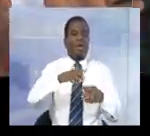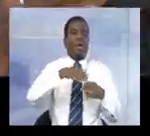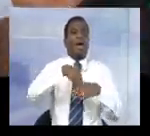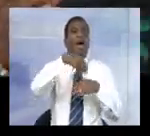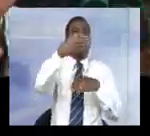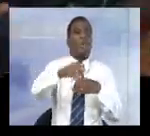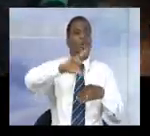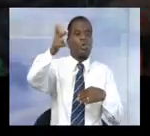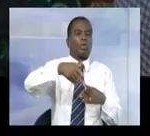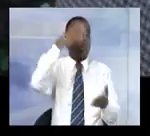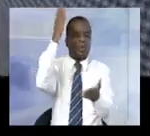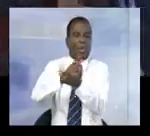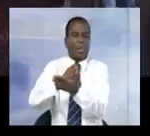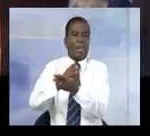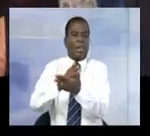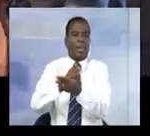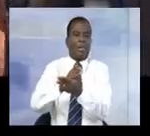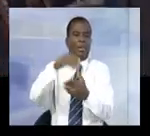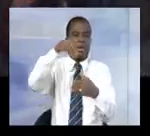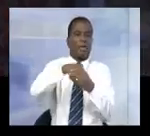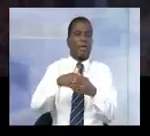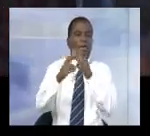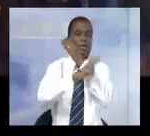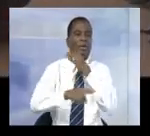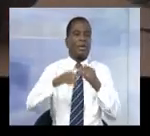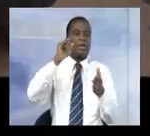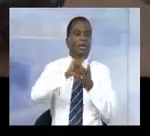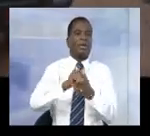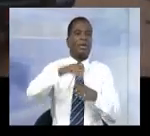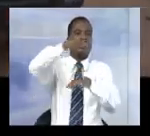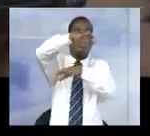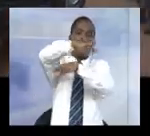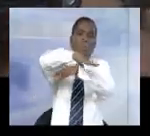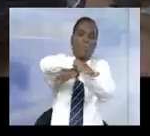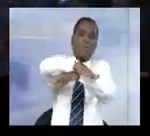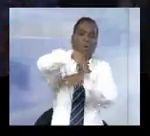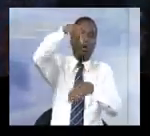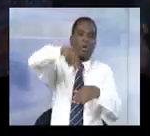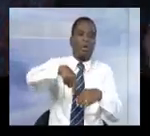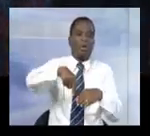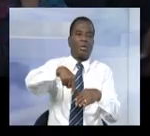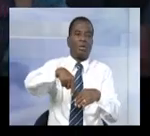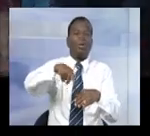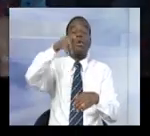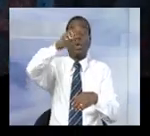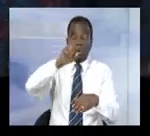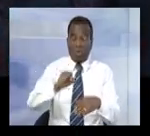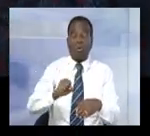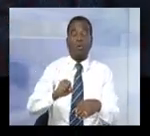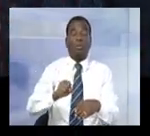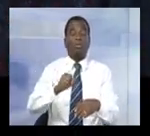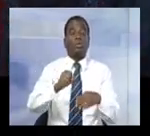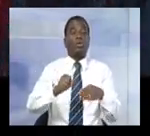une troisième escale à Anéassué. C'est à la tombée du jour que le cortège est arrivé à Abengourou.